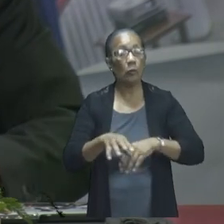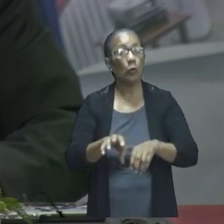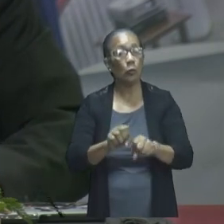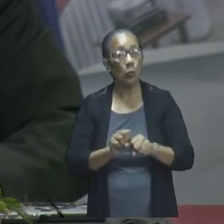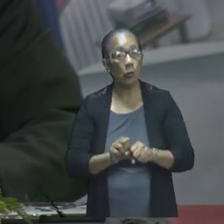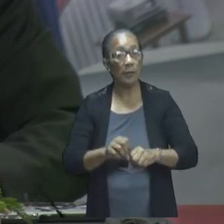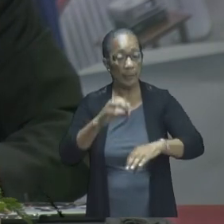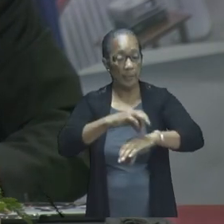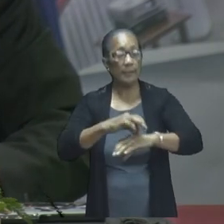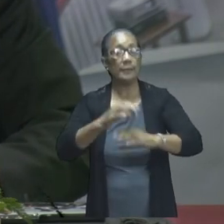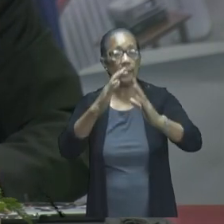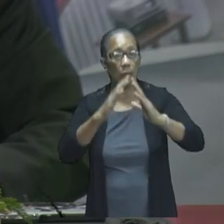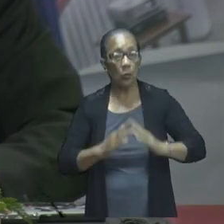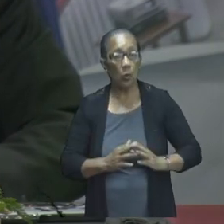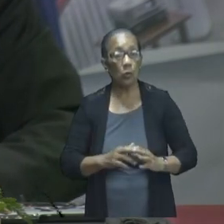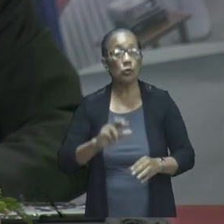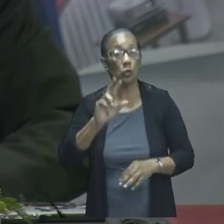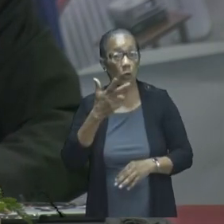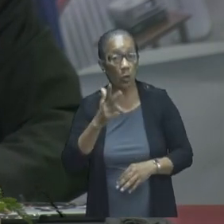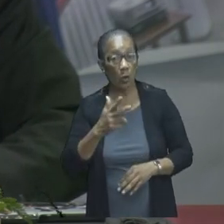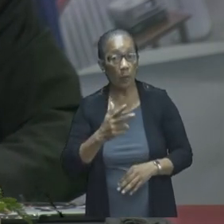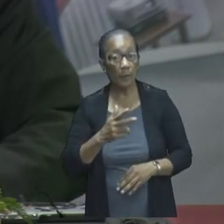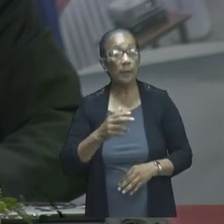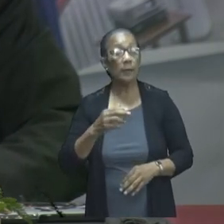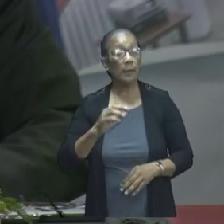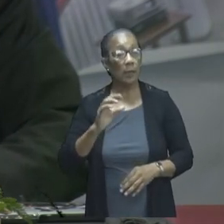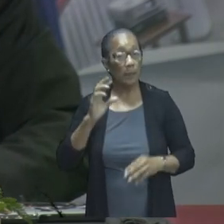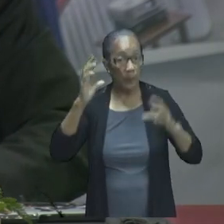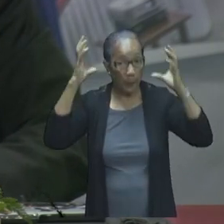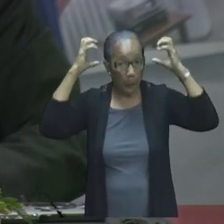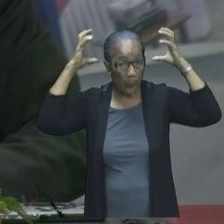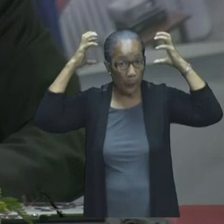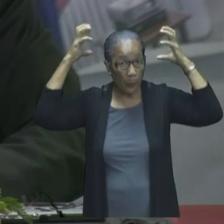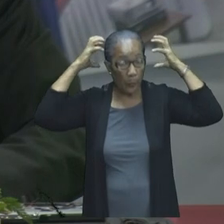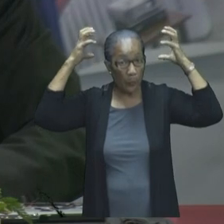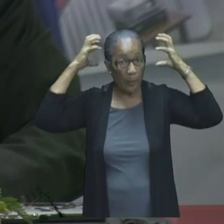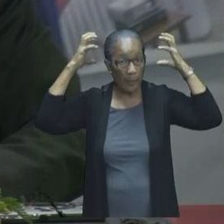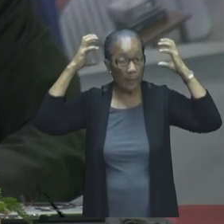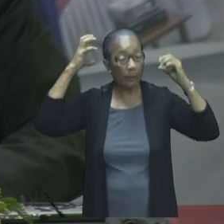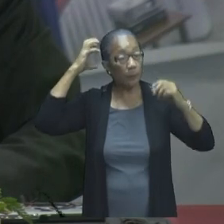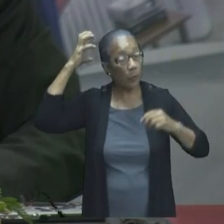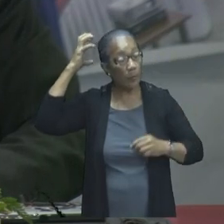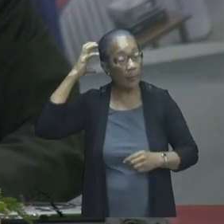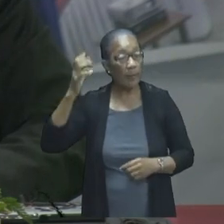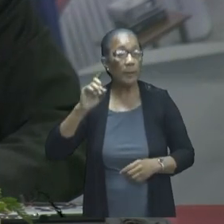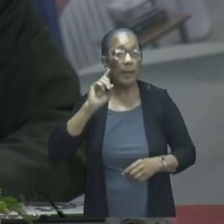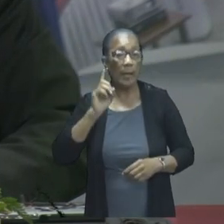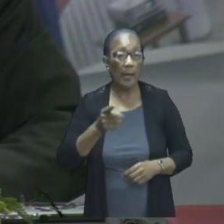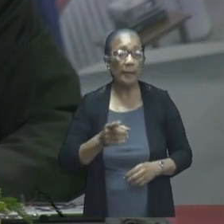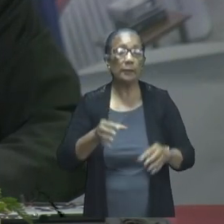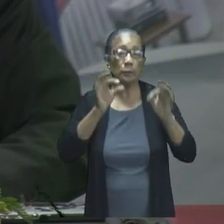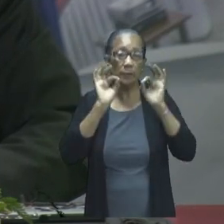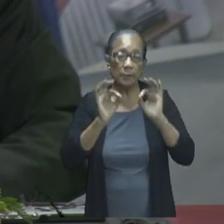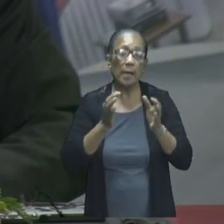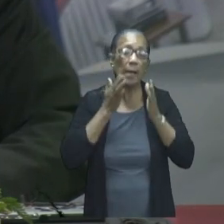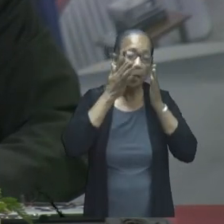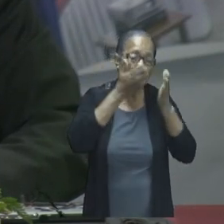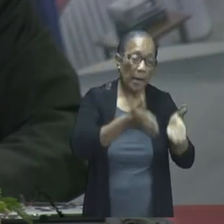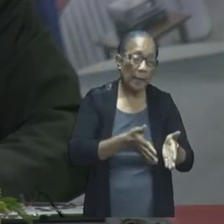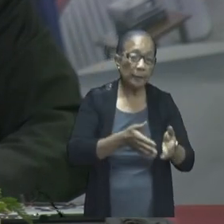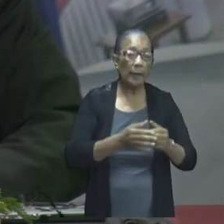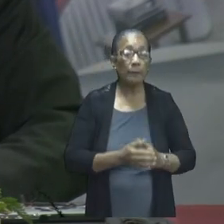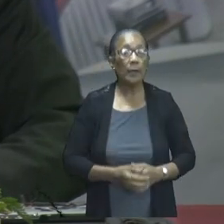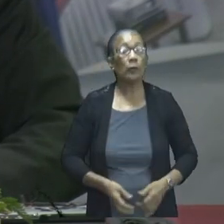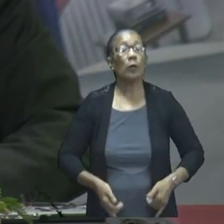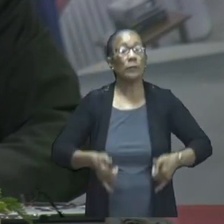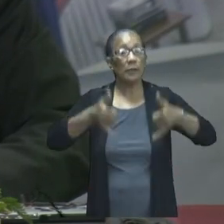ziekenhuizen om daar is inderdaad een issue kabel gezegd onze gezondheidszorg zit een crisis en wees besteed speciale aandacht want de hele grote reorganisatie